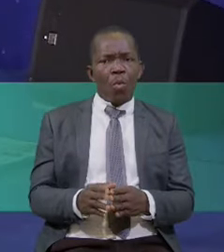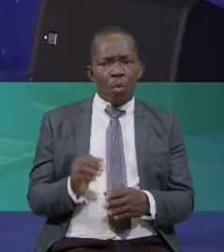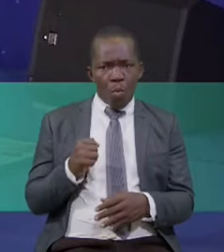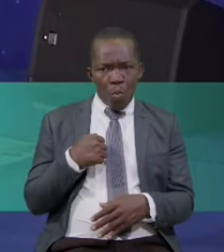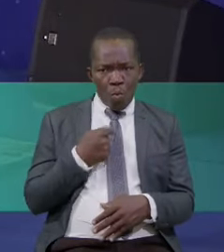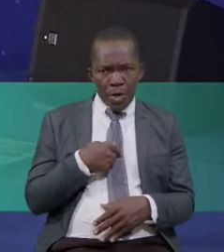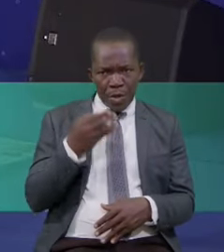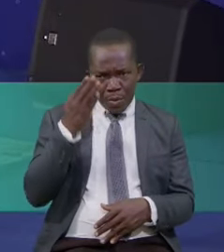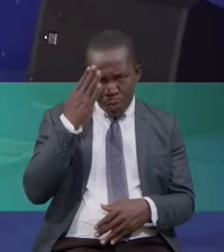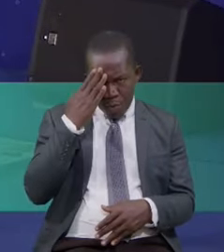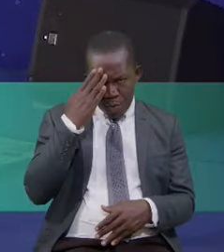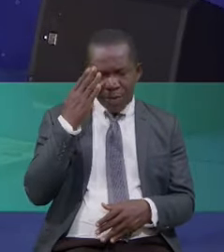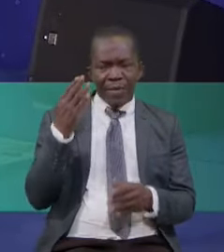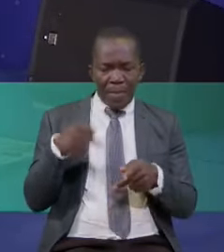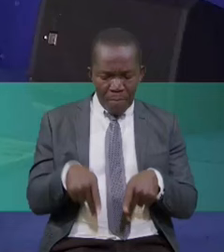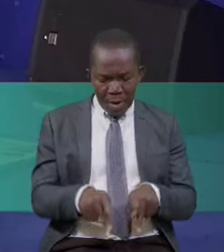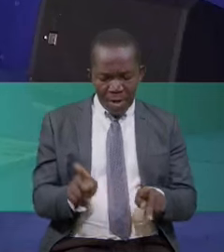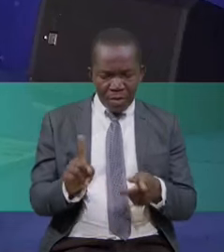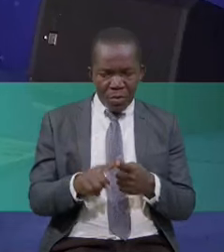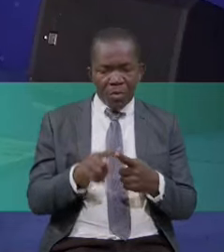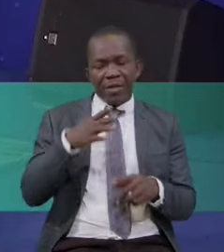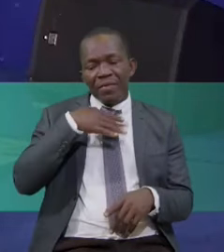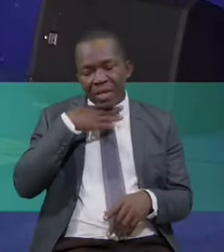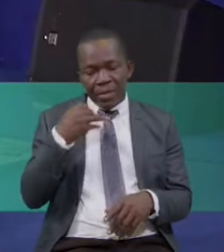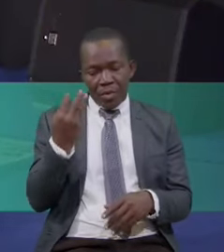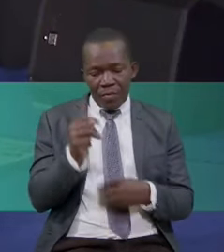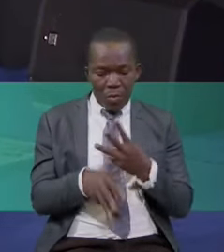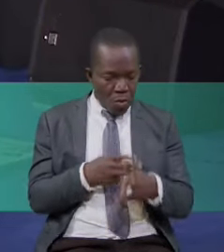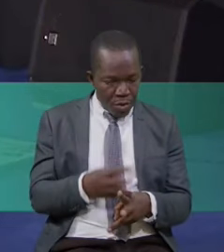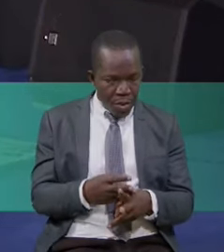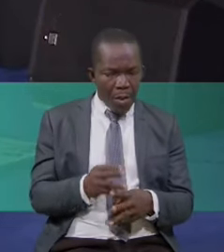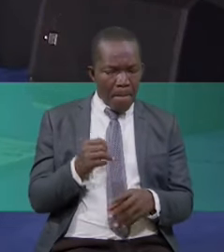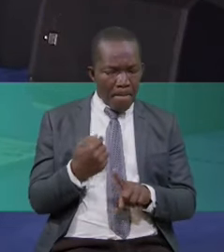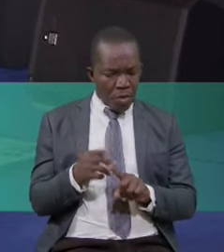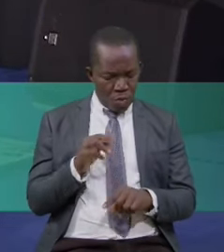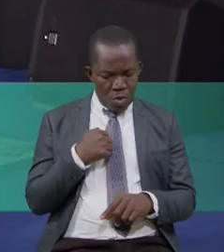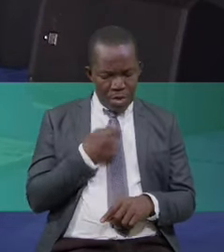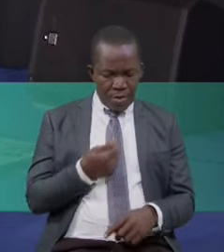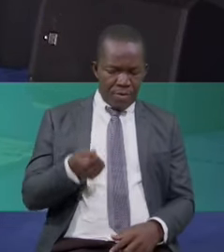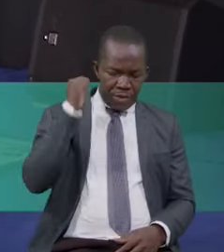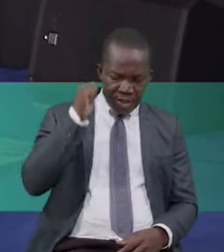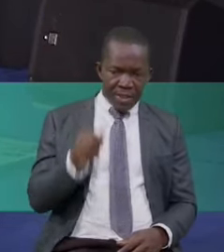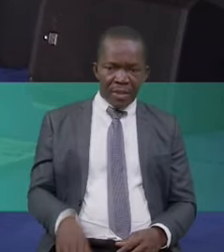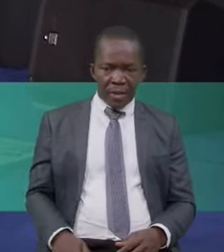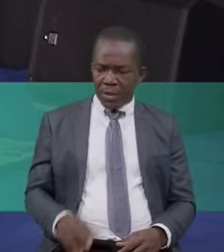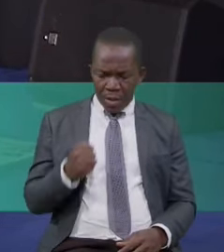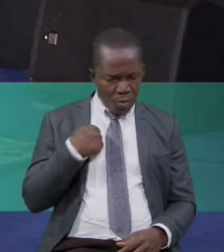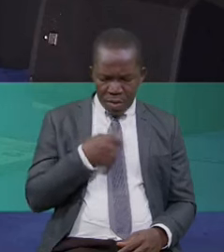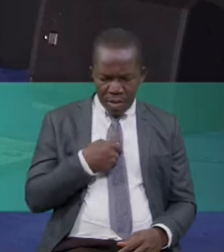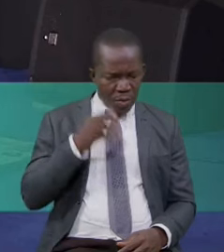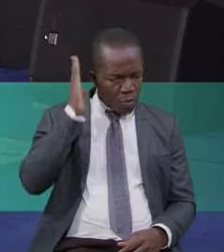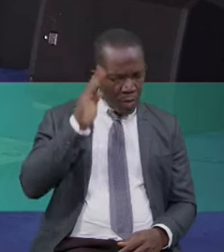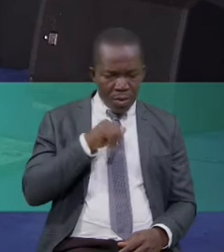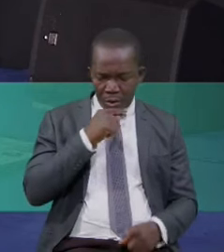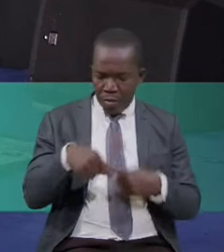ramène dans le monde dans les sou du monde mais nous disons non je ne fais pas partie de ceux qui se retirent pour se perdre